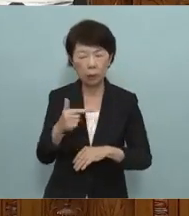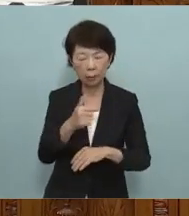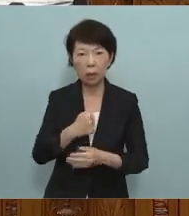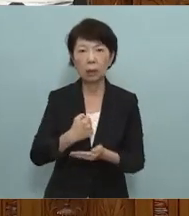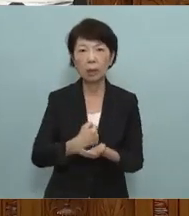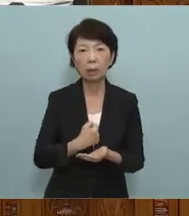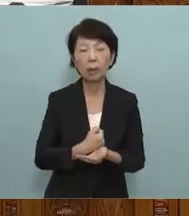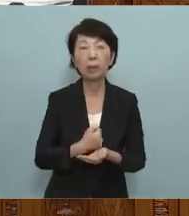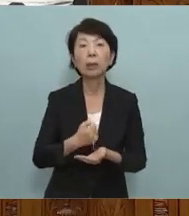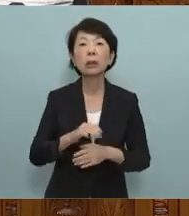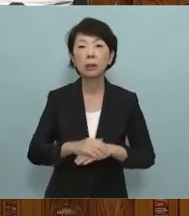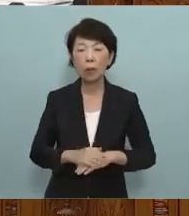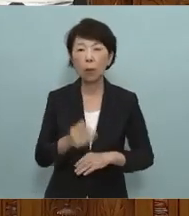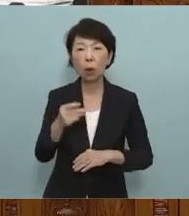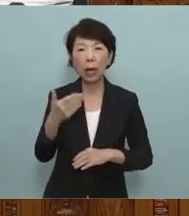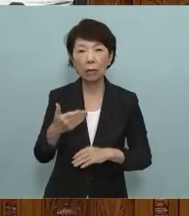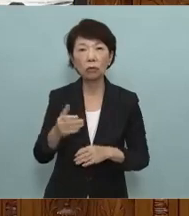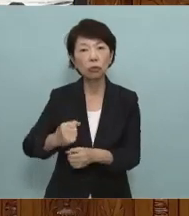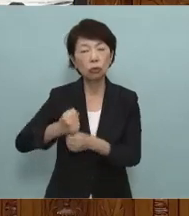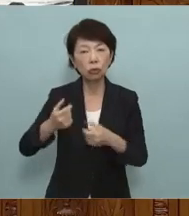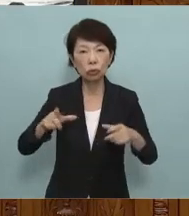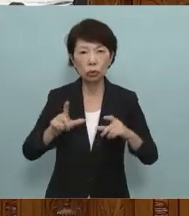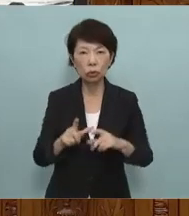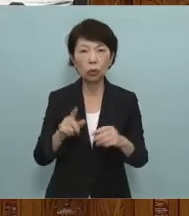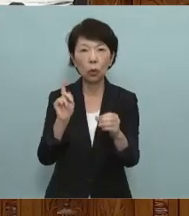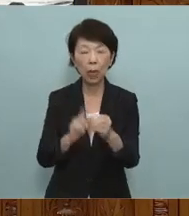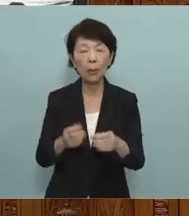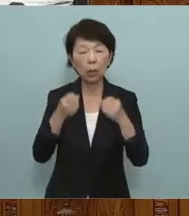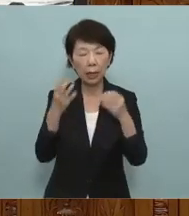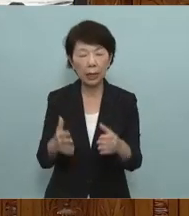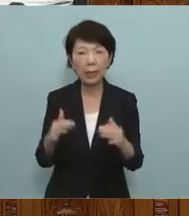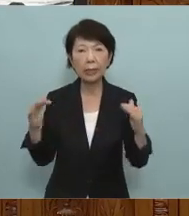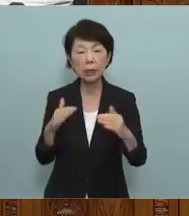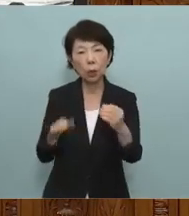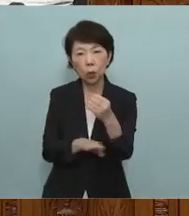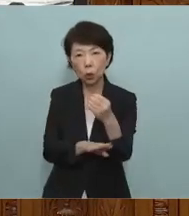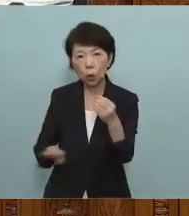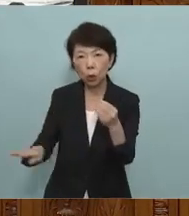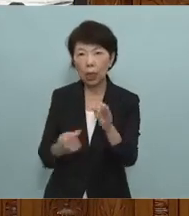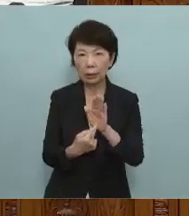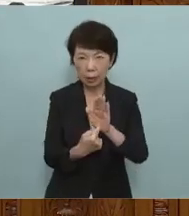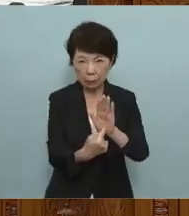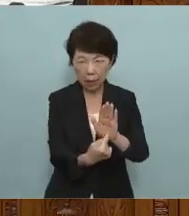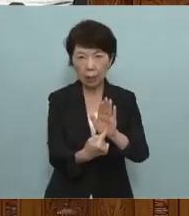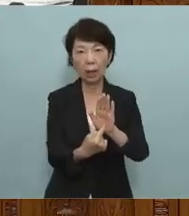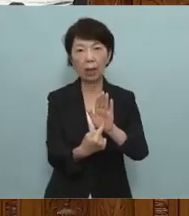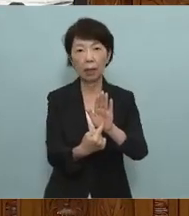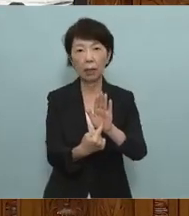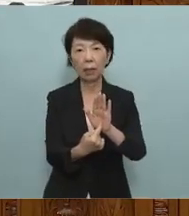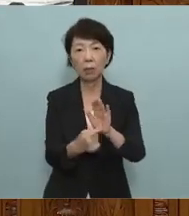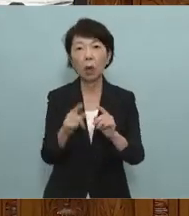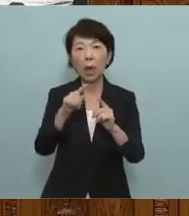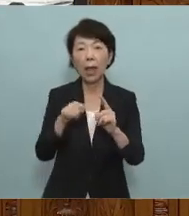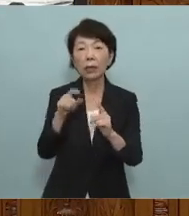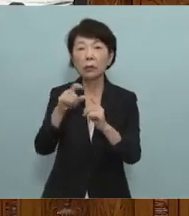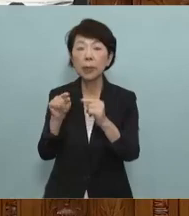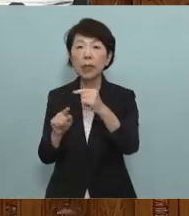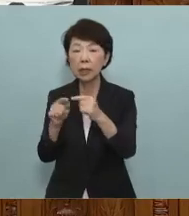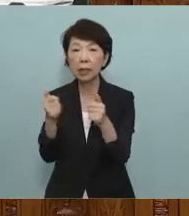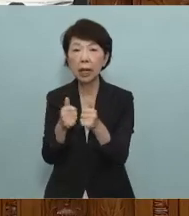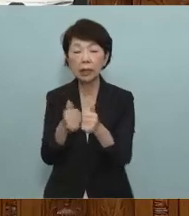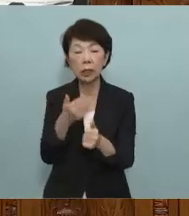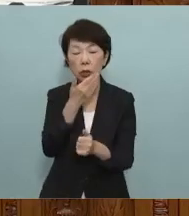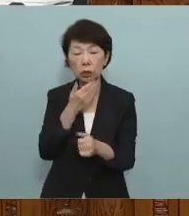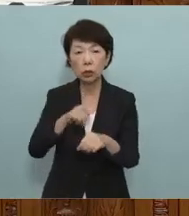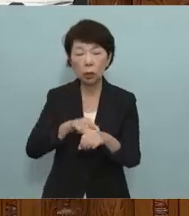が、核軍縮に向けた新たな議論の土台が示されるとともに、NPT の重要性が